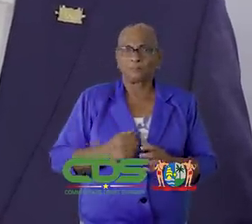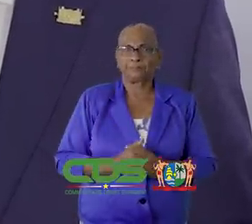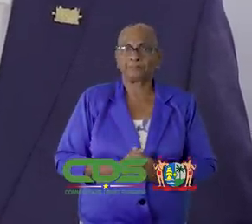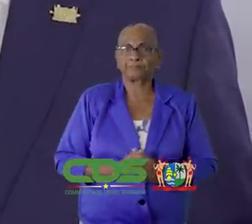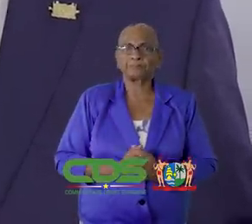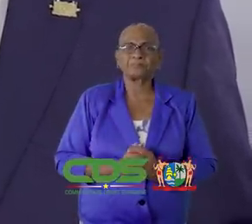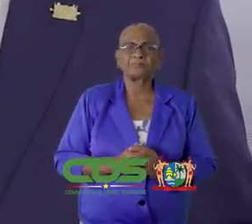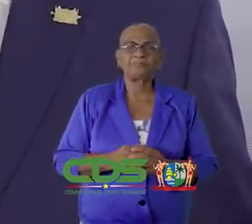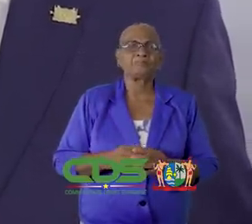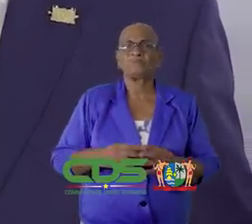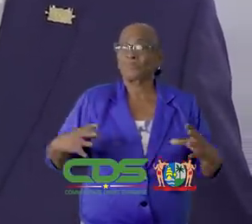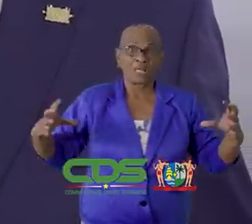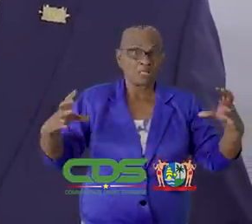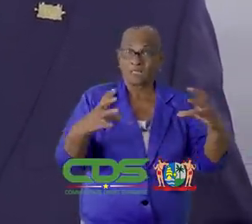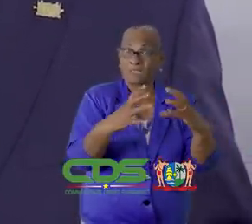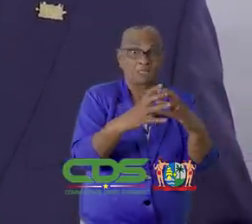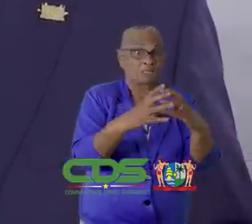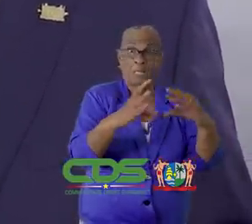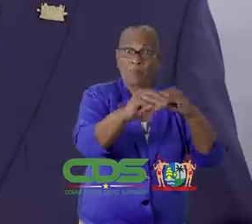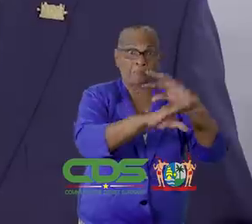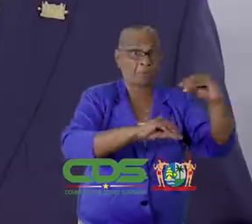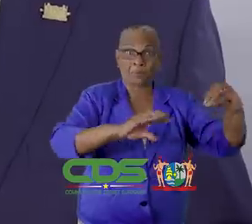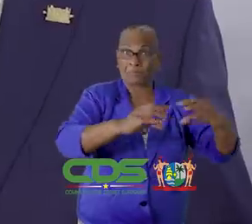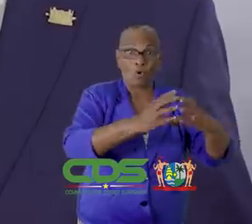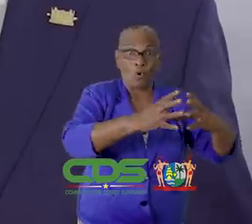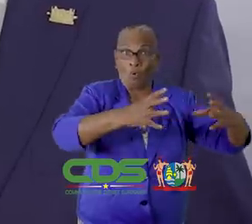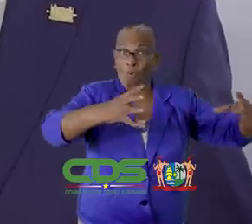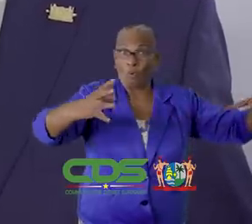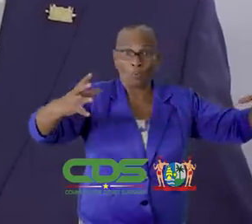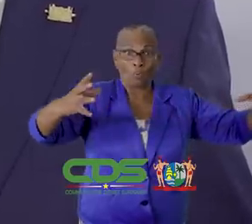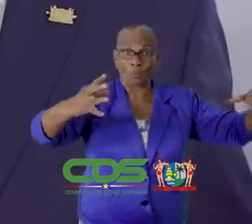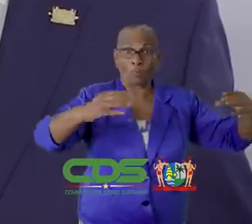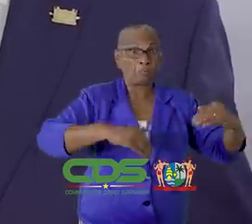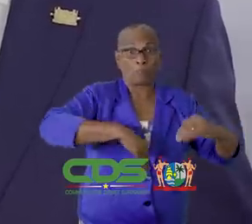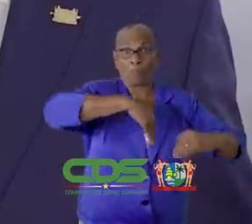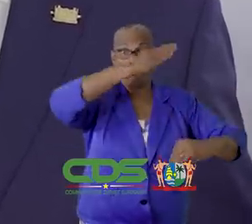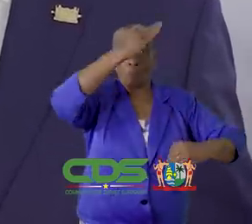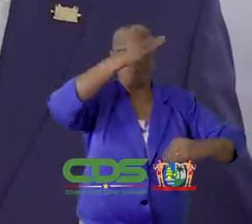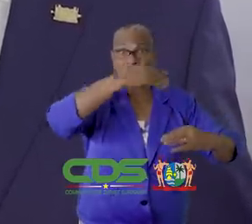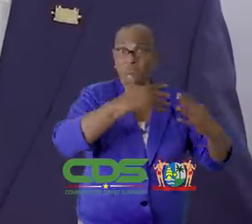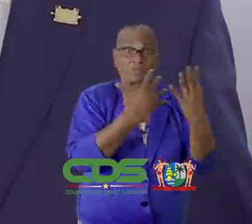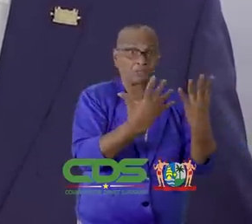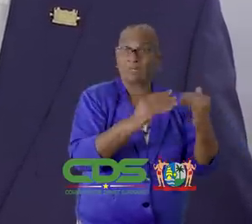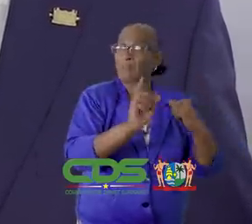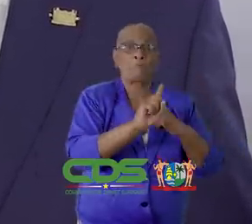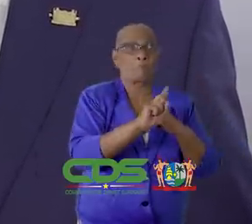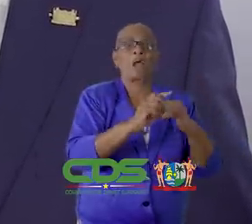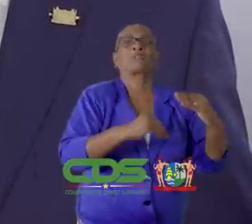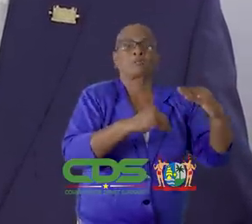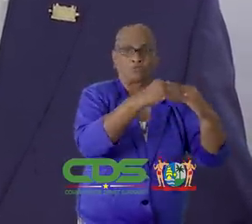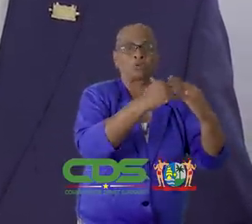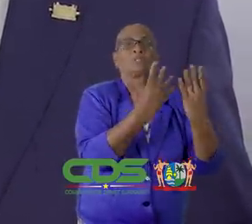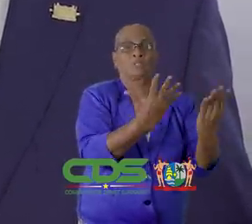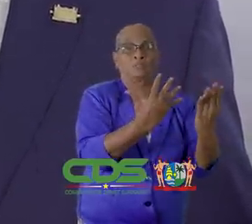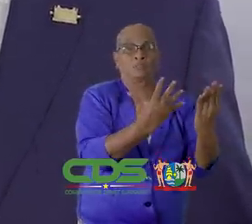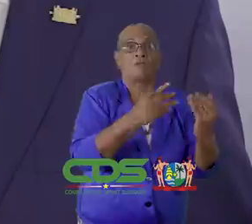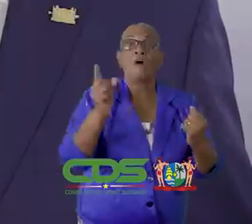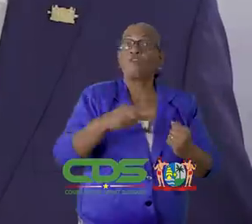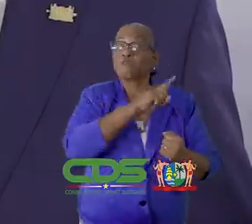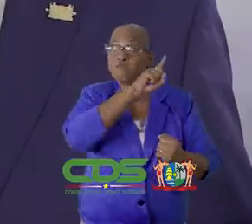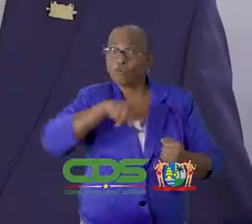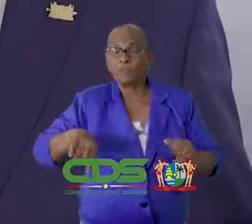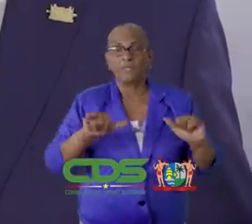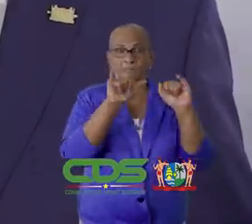2. Geen samenscholing van groepen groter dan 10 personen. Het is